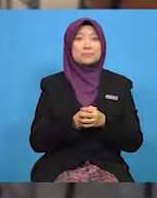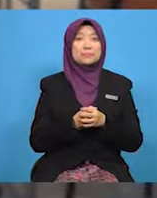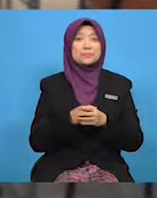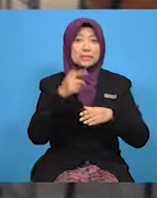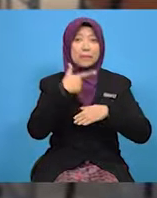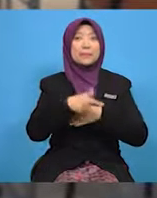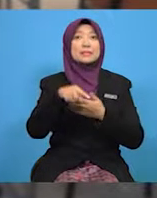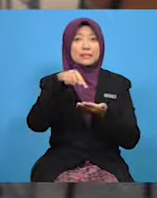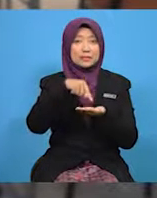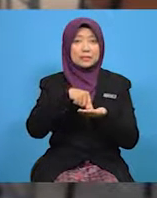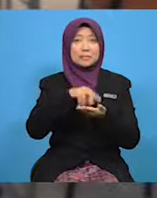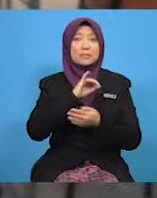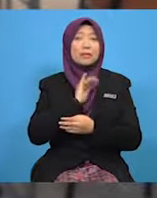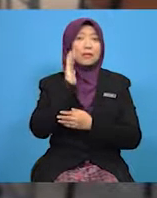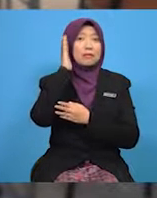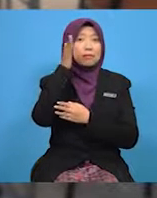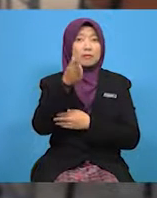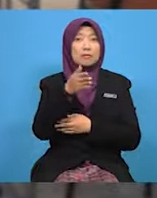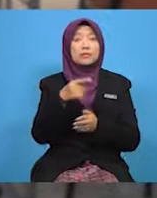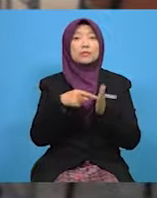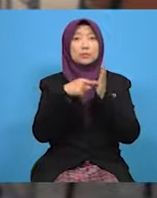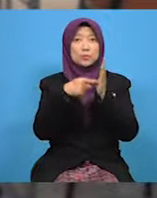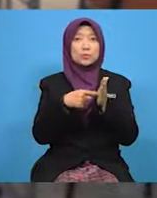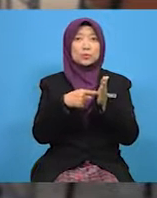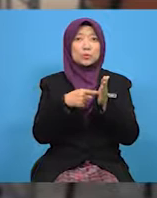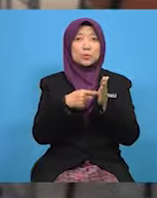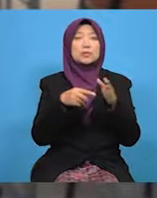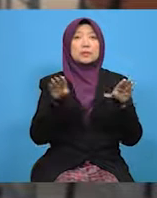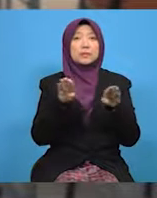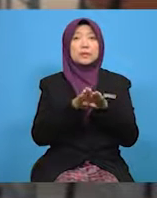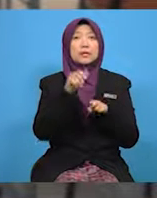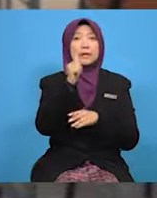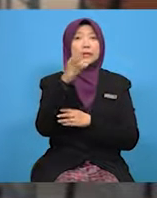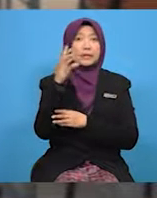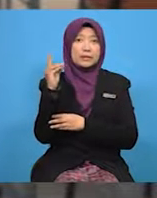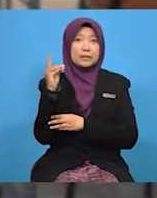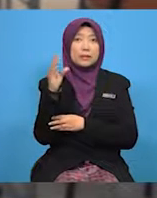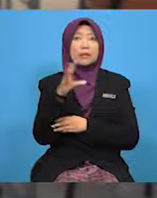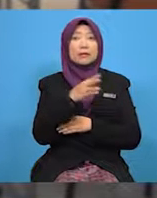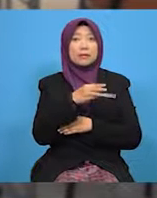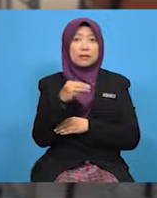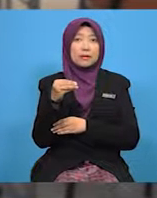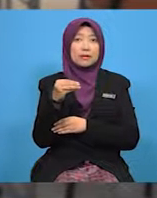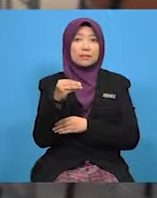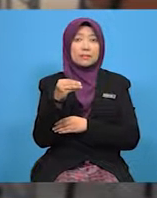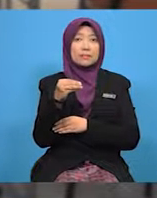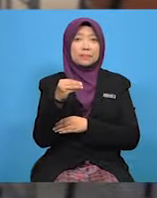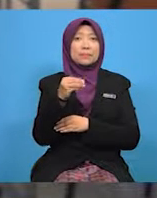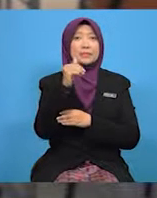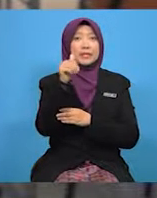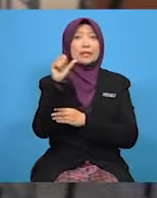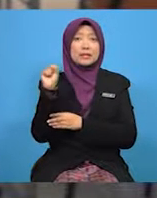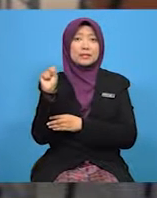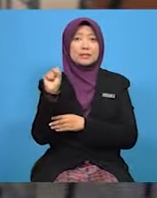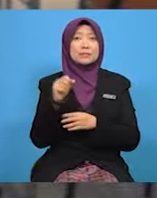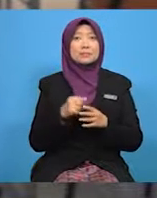Selepas ini, saya akan rujuk permintaan aggregate sebagai AD dan penawaran aggregate sebagai